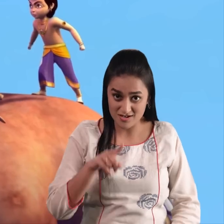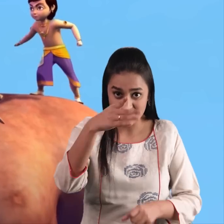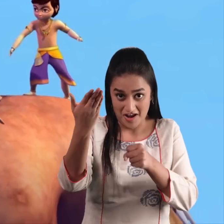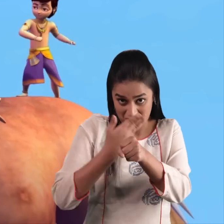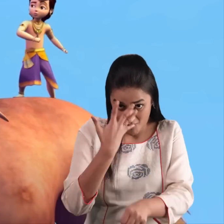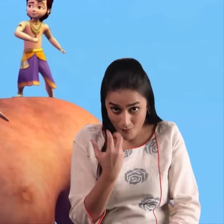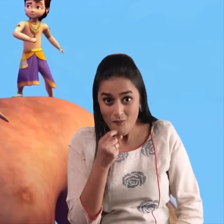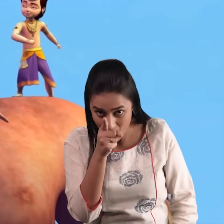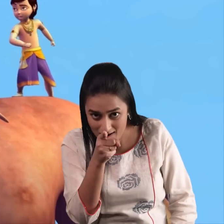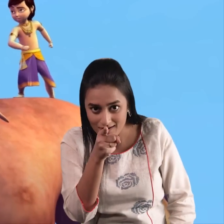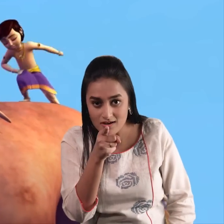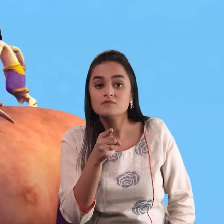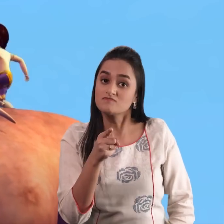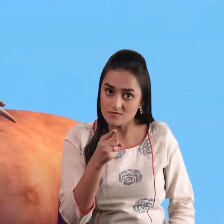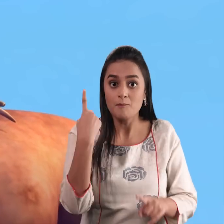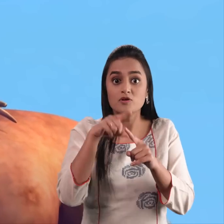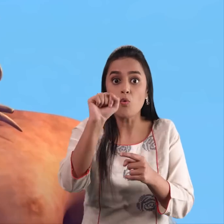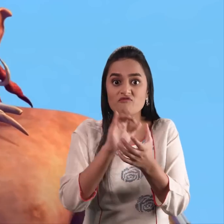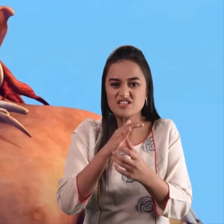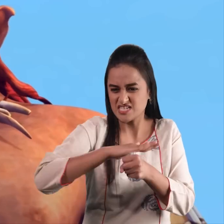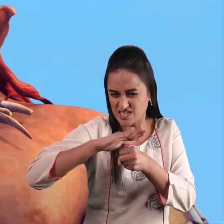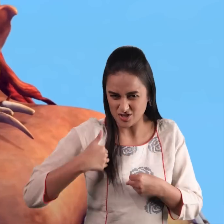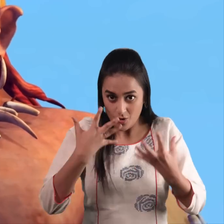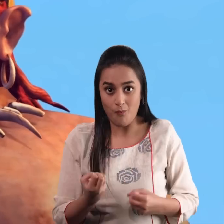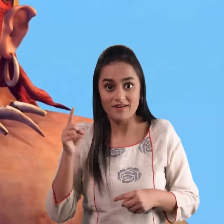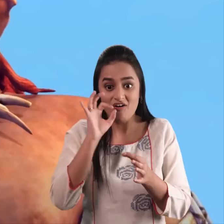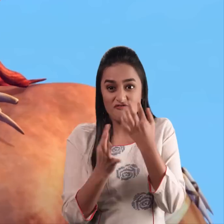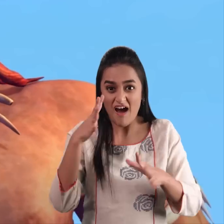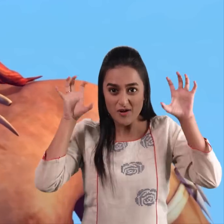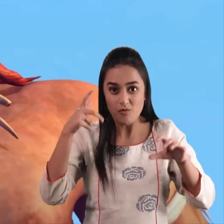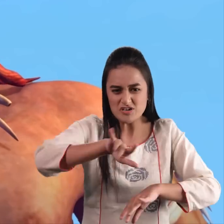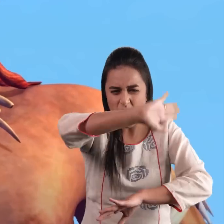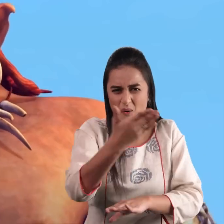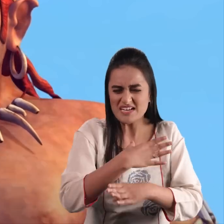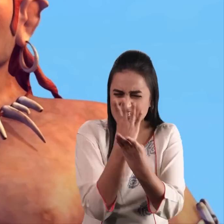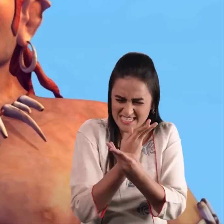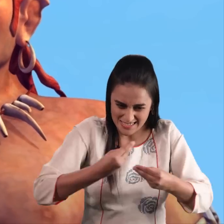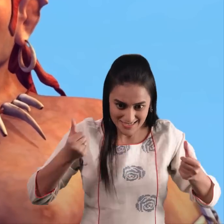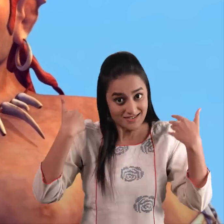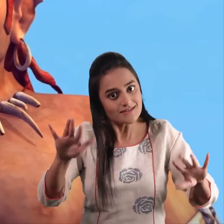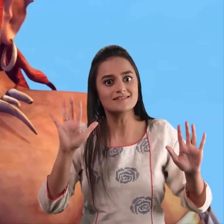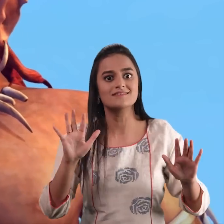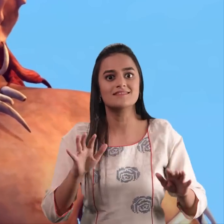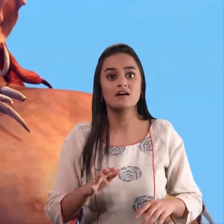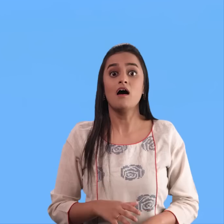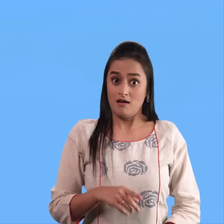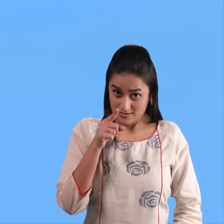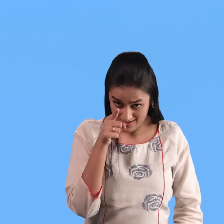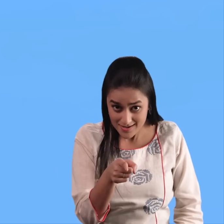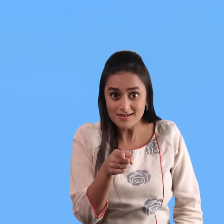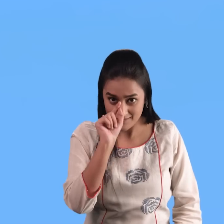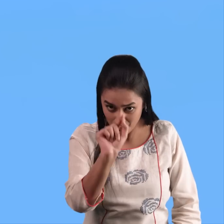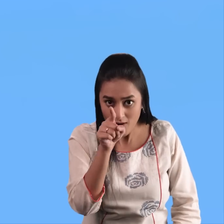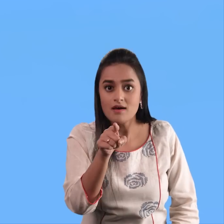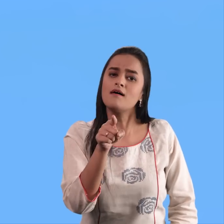अच्छा, तो तुम मुझे मारना चाहते हो, हाँ? और तुम्हारे सभी मित्रों को भी। अग्निदैत्य शीघ्र ही उन सबको राख बना डालेगा। तो